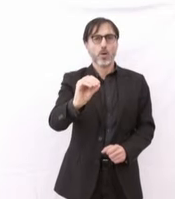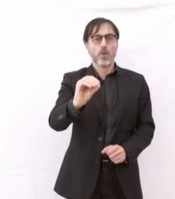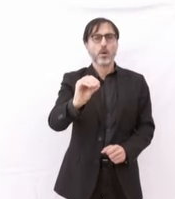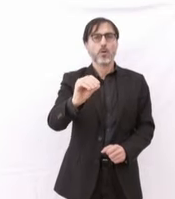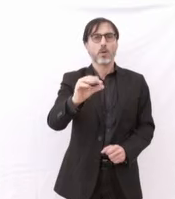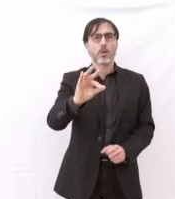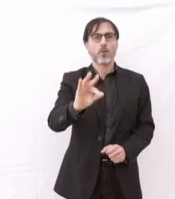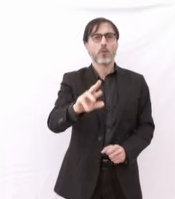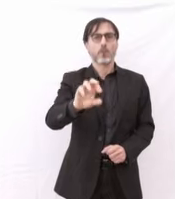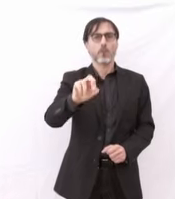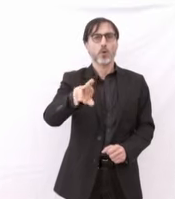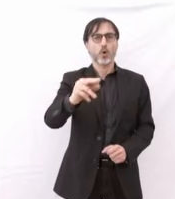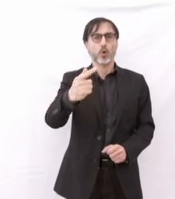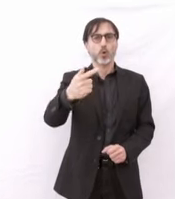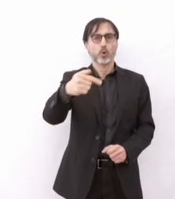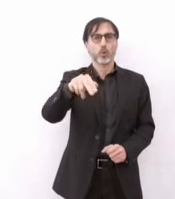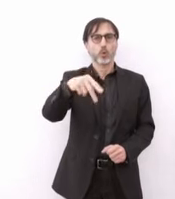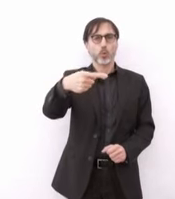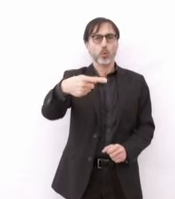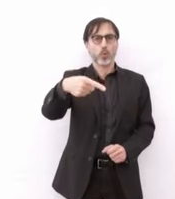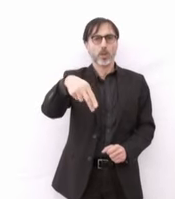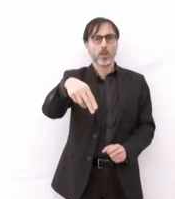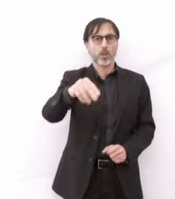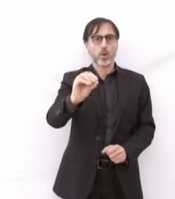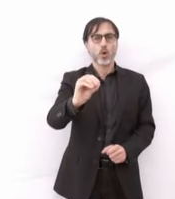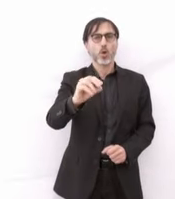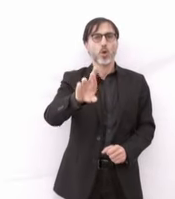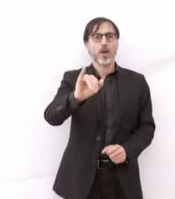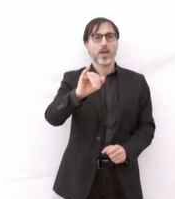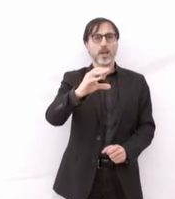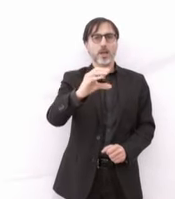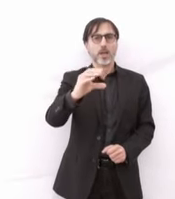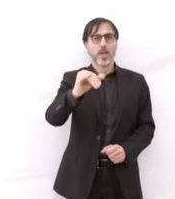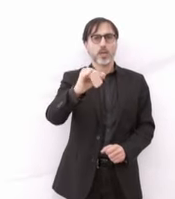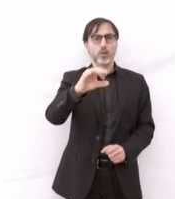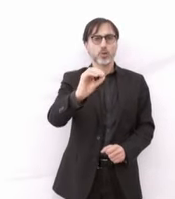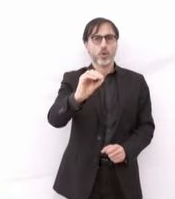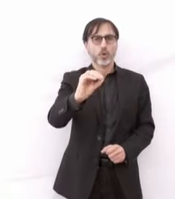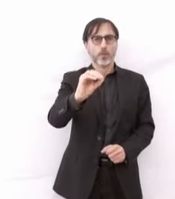Francesco Fortugno, Giuseppe Riccio,